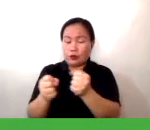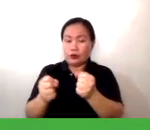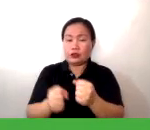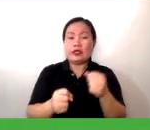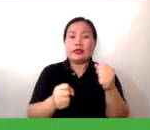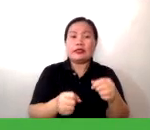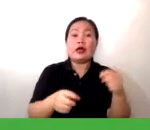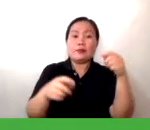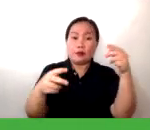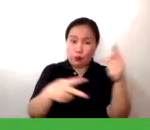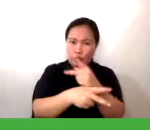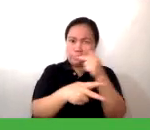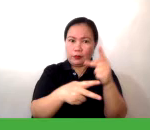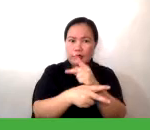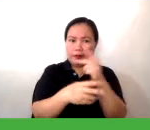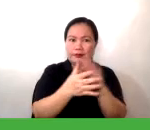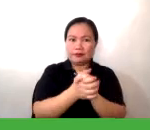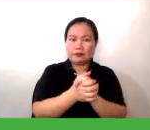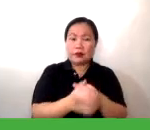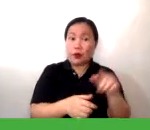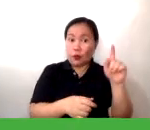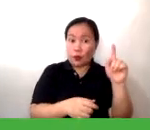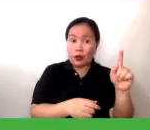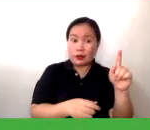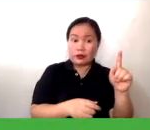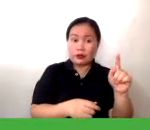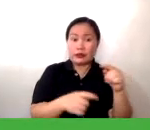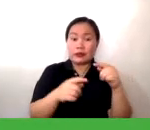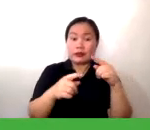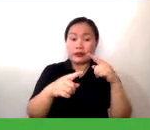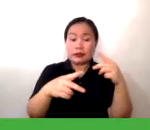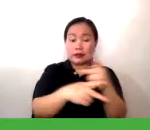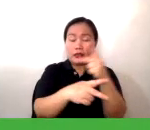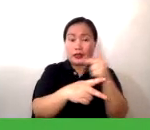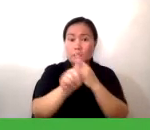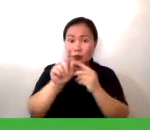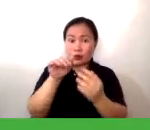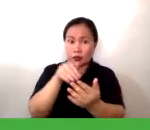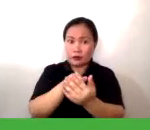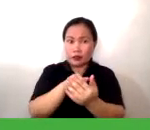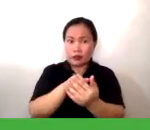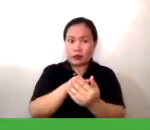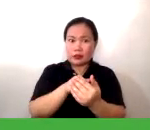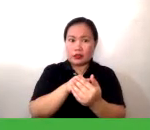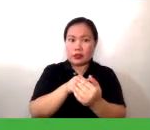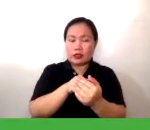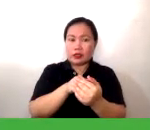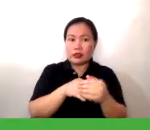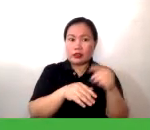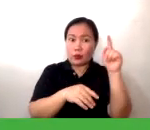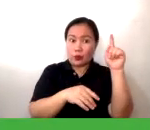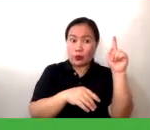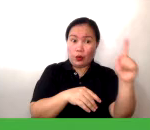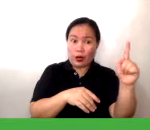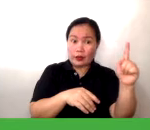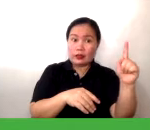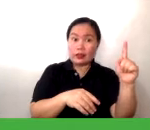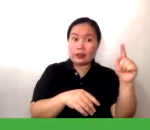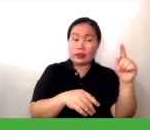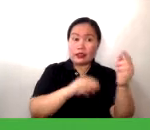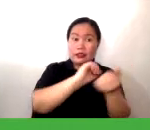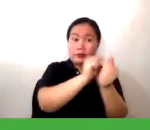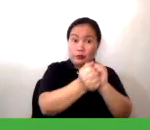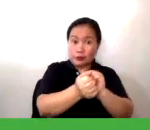times 1,000, that is 1,000 meter. So, halimbawa, yung kilo, i-convert mo lang sa deka.